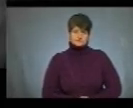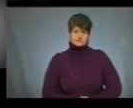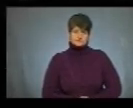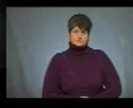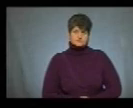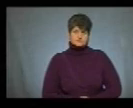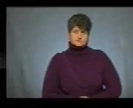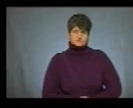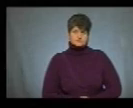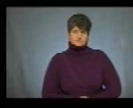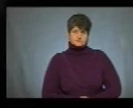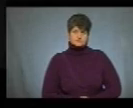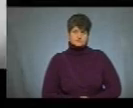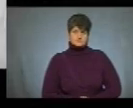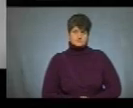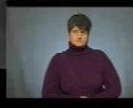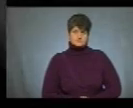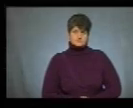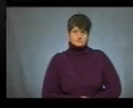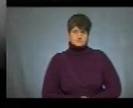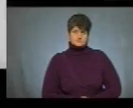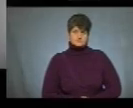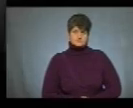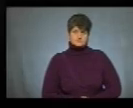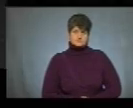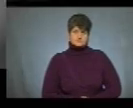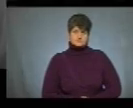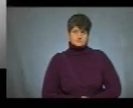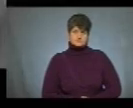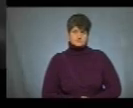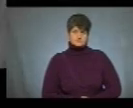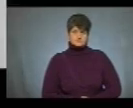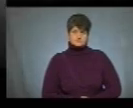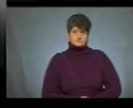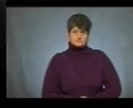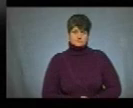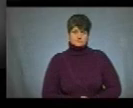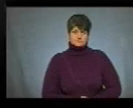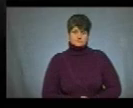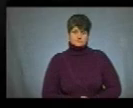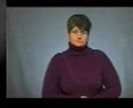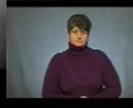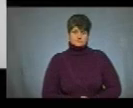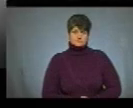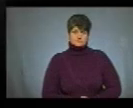Затримуй напад на працівника поліції. Чуєш? Напад на працівника поліції. Це взагалі, яке це? Ти не подовцю помніш.